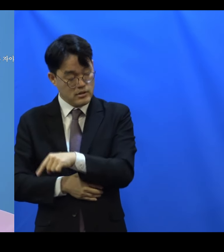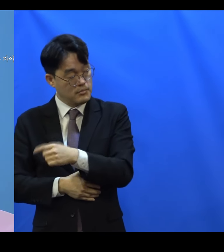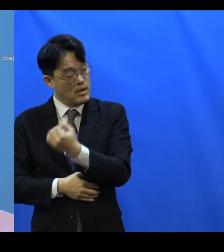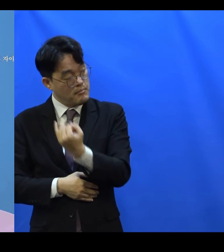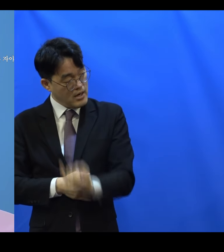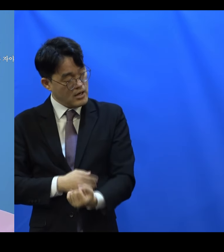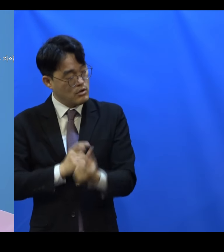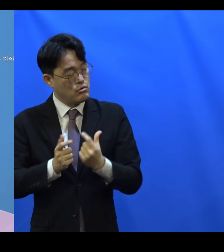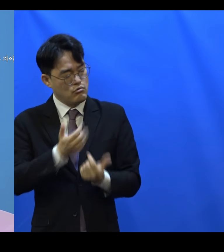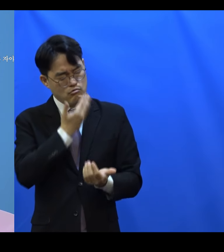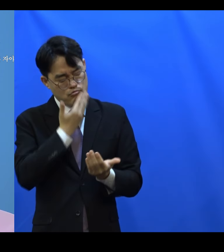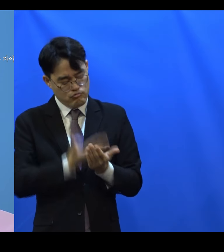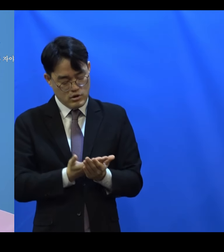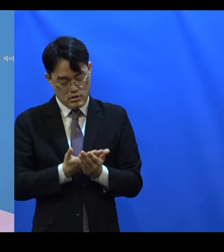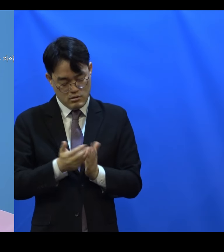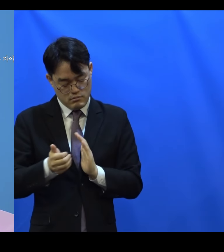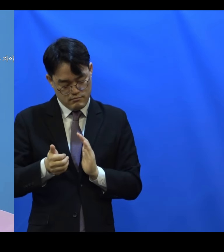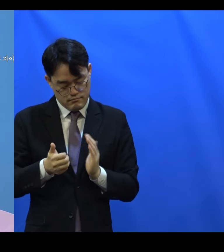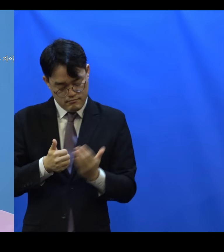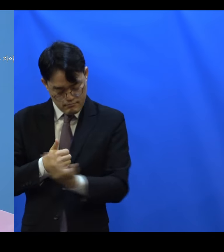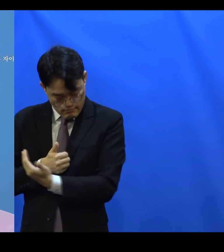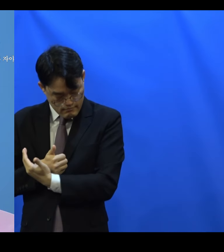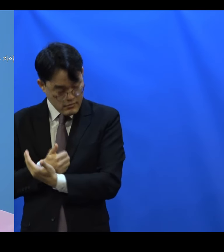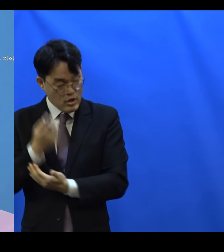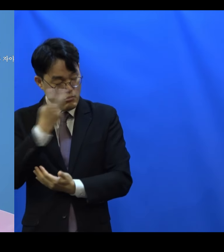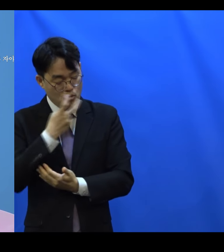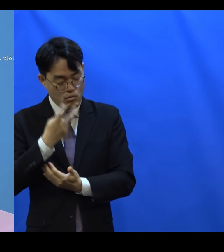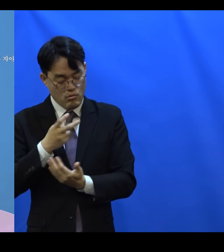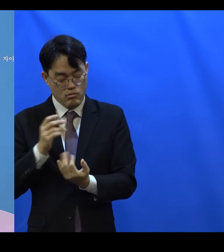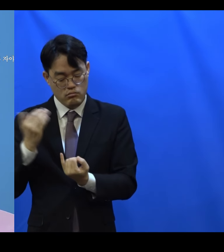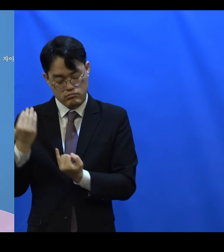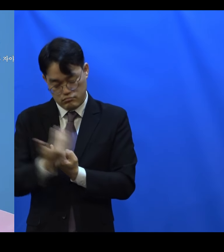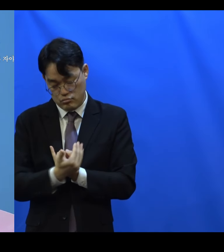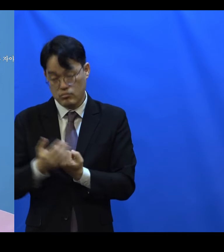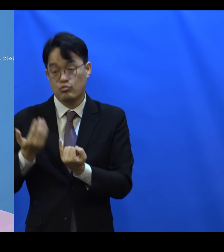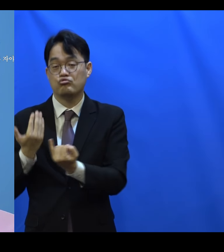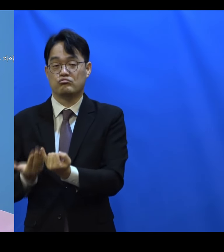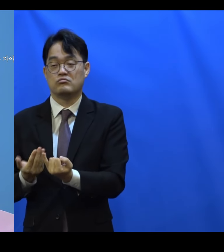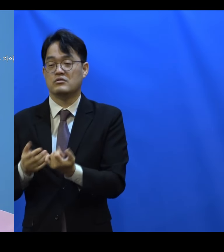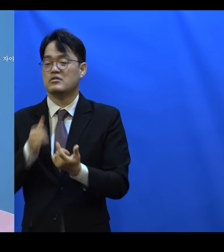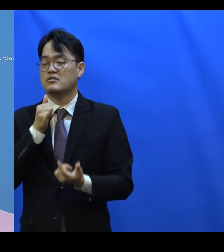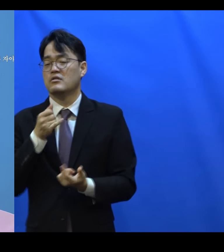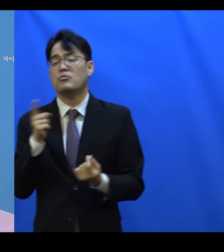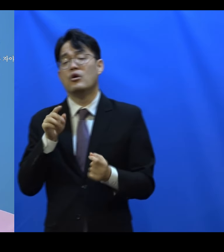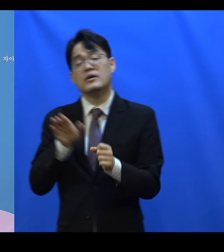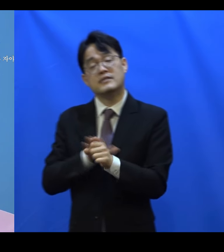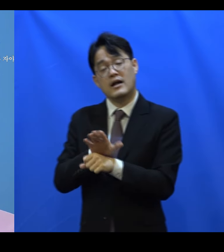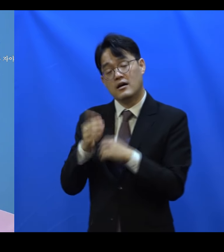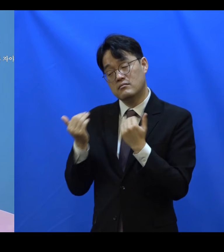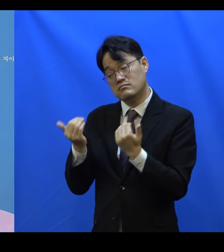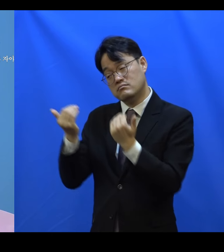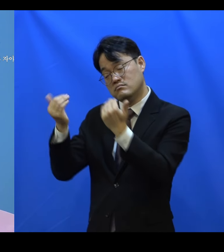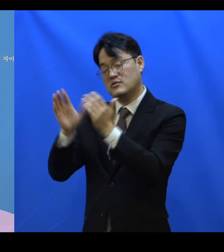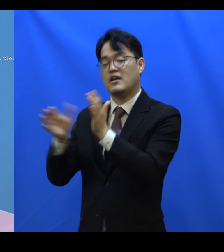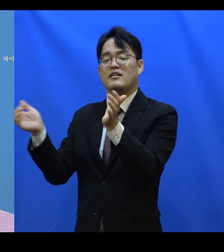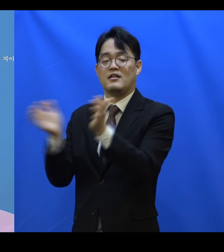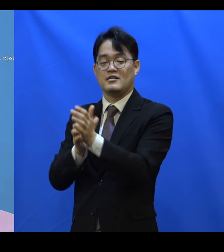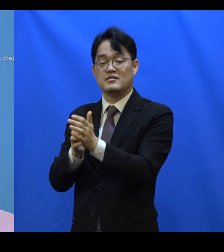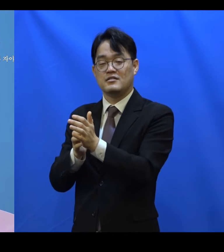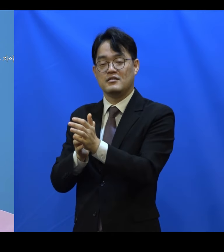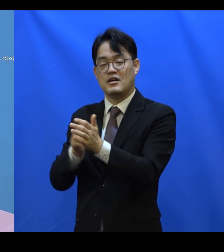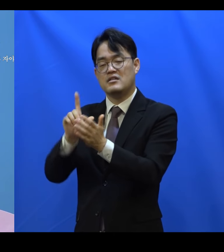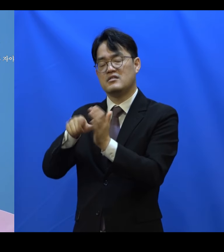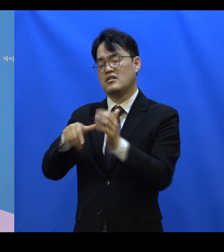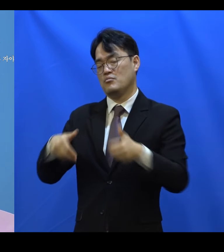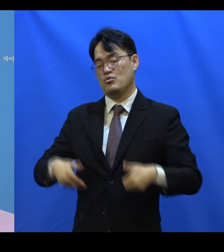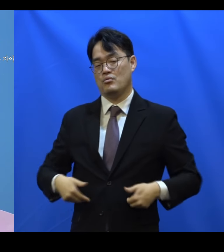매우 중요한 단어예요. 그녀가 원하기까지는. 3번이나 반복해요. 오늘 본문 3장 5절에도 나오고 8장 4절에도